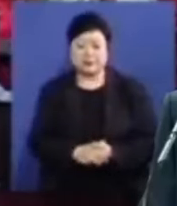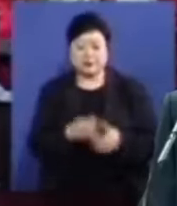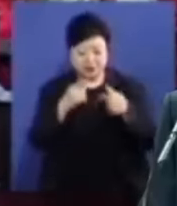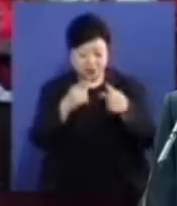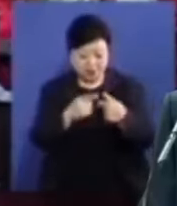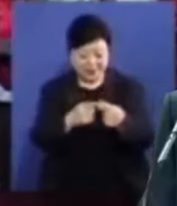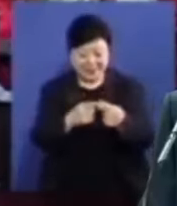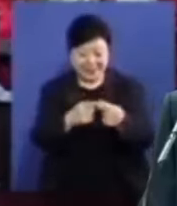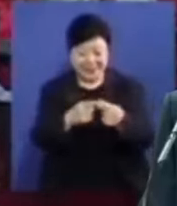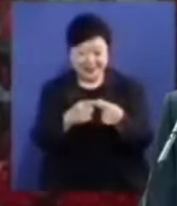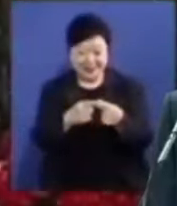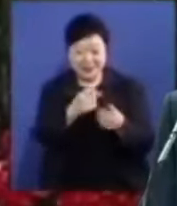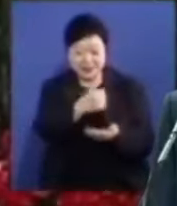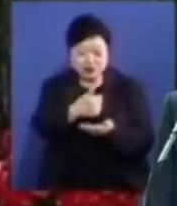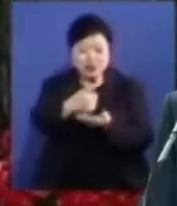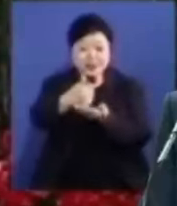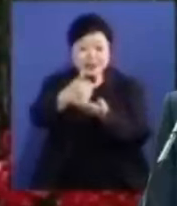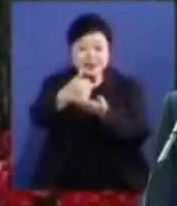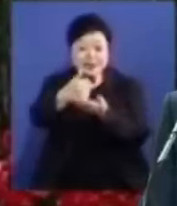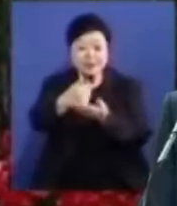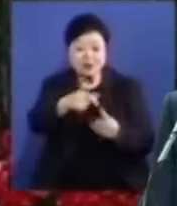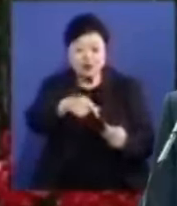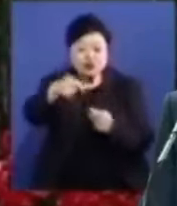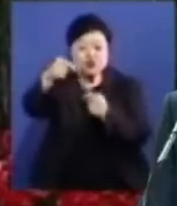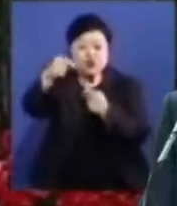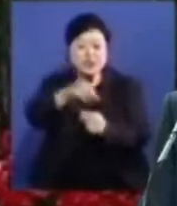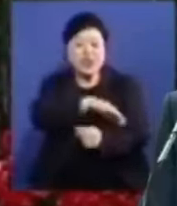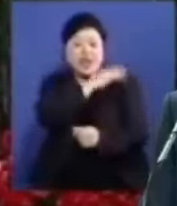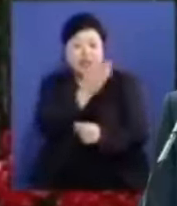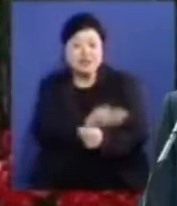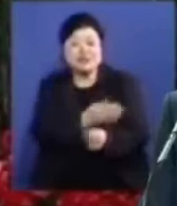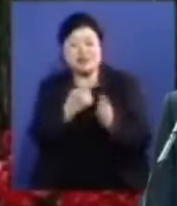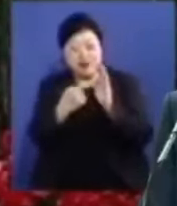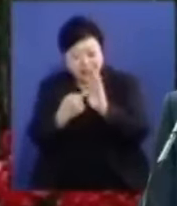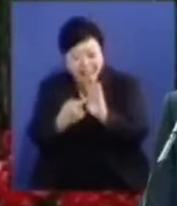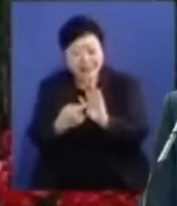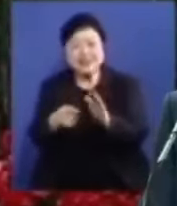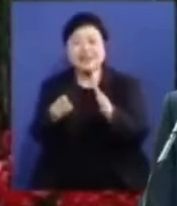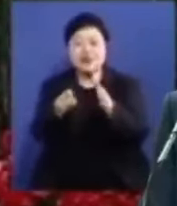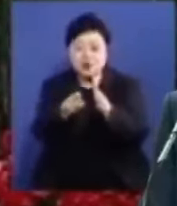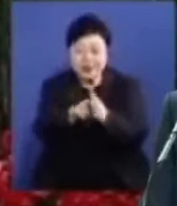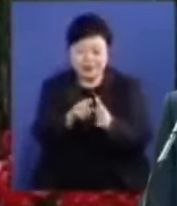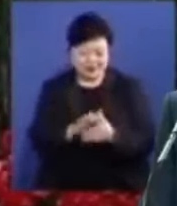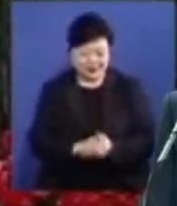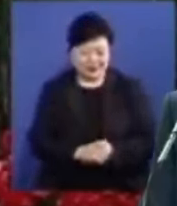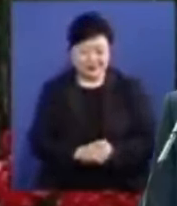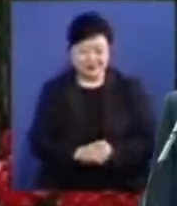첫째로 주님의 구원의 능력을 나타내기 위하여